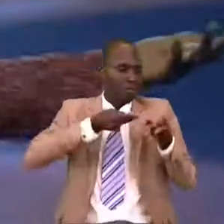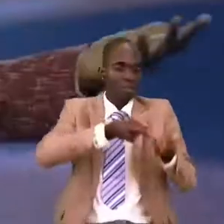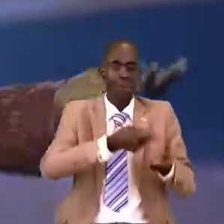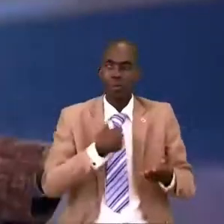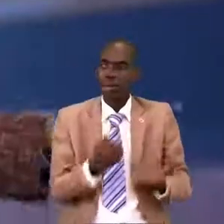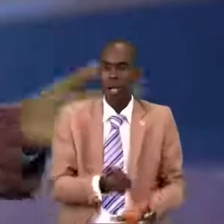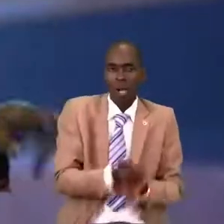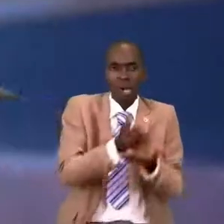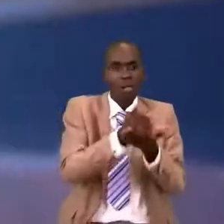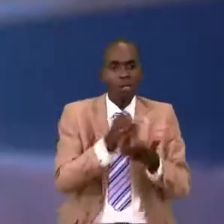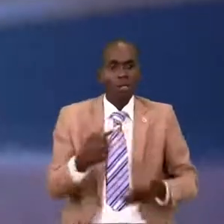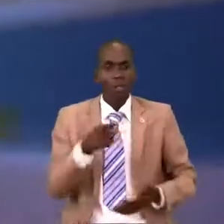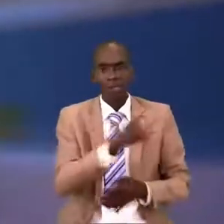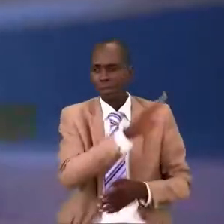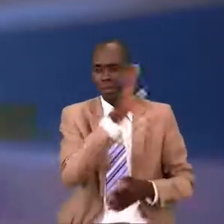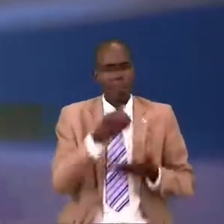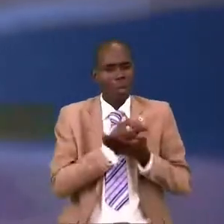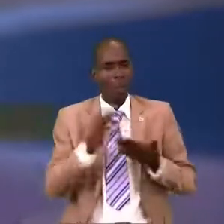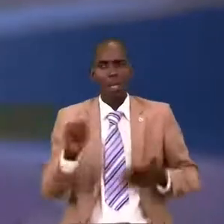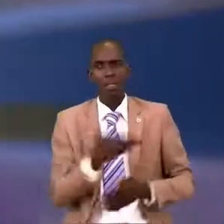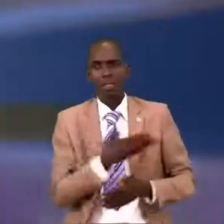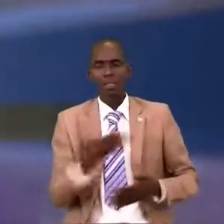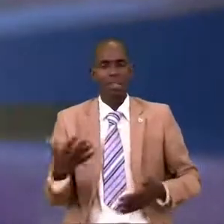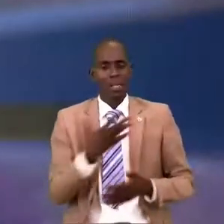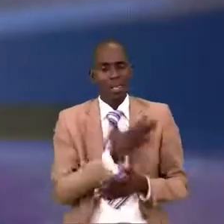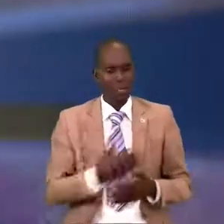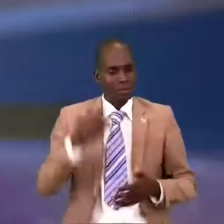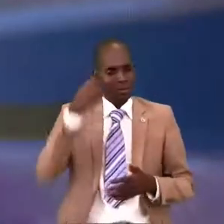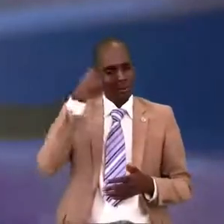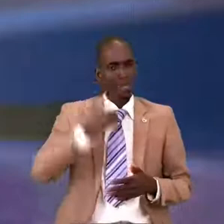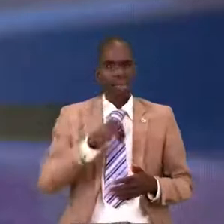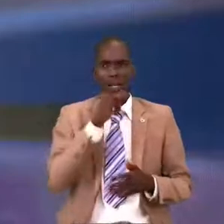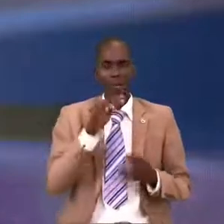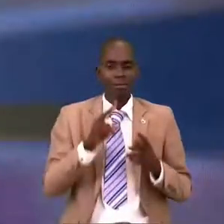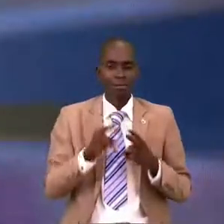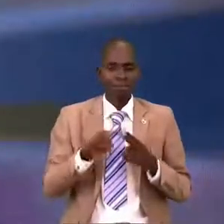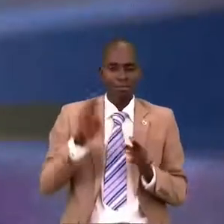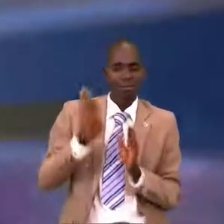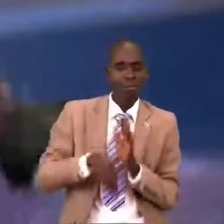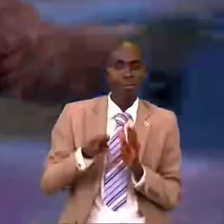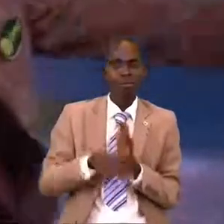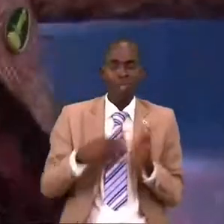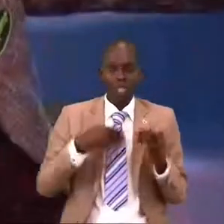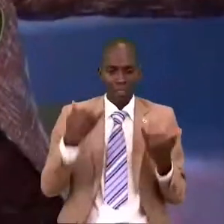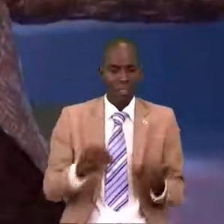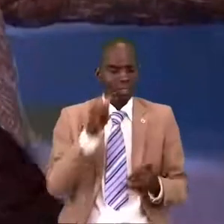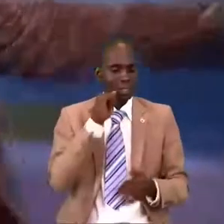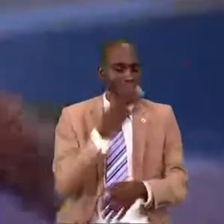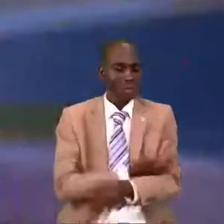ça, et elle est partie avec un homme qu'on ne connaît même pas. Tu dois confesser tes péchés les uns aux